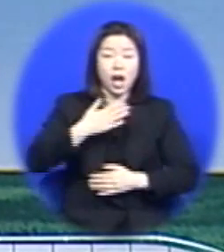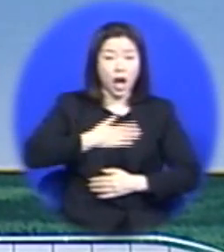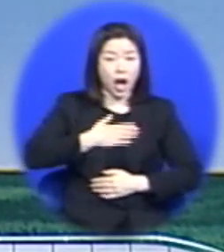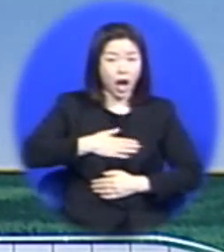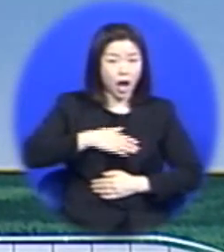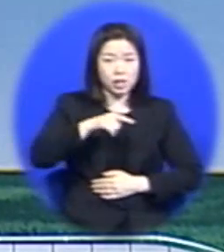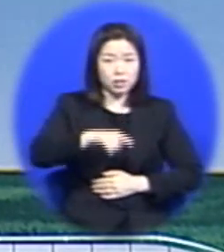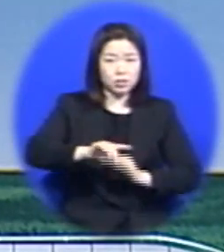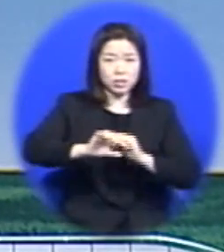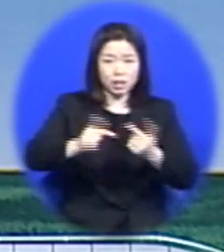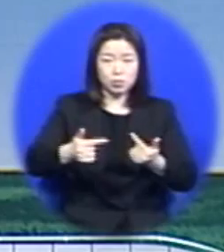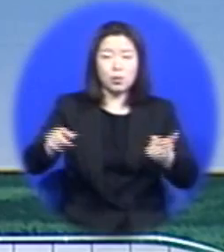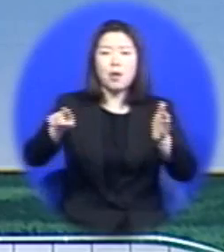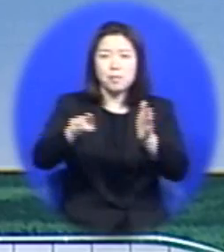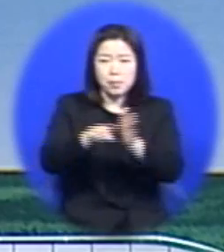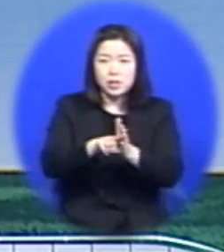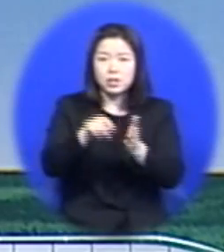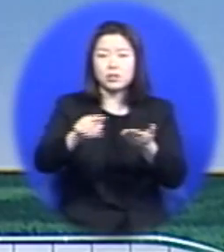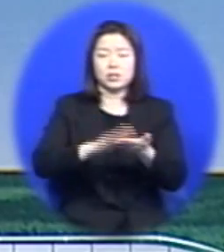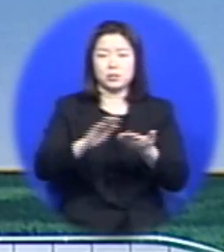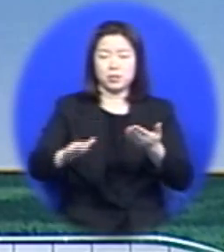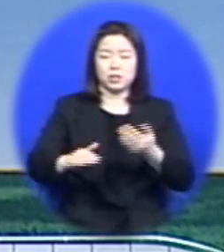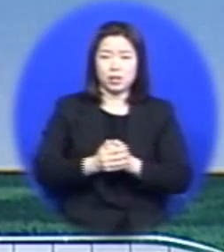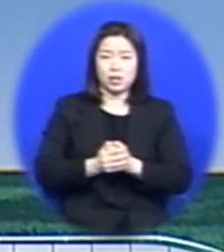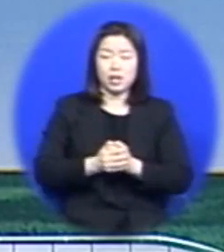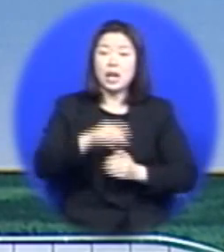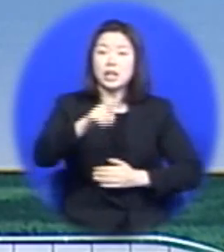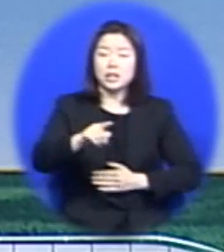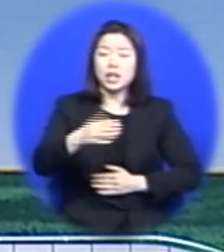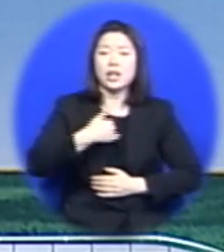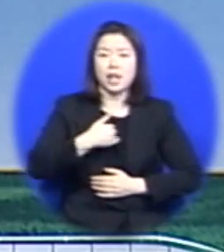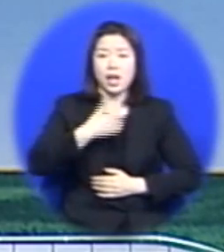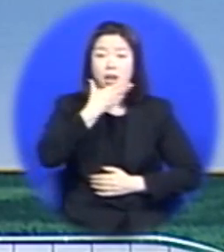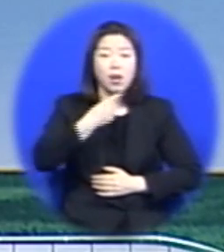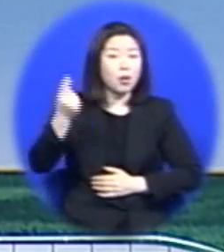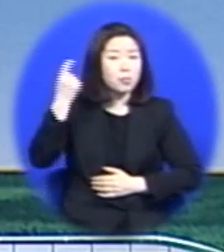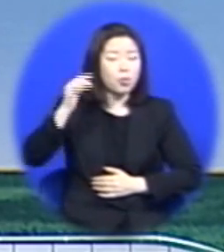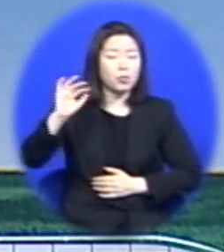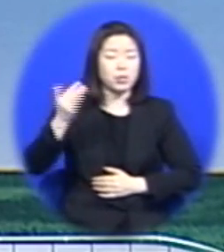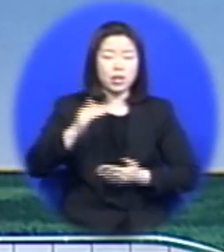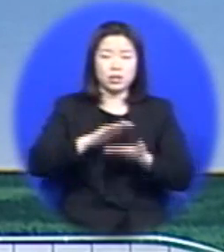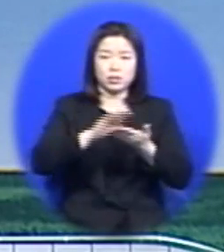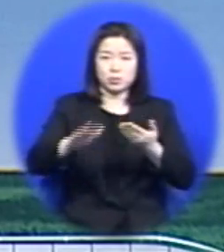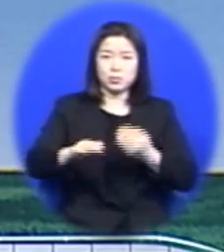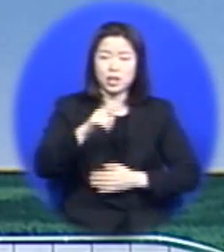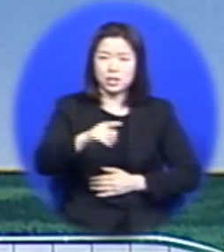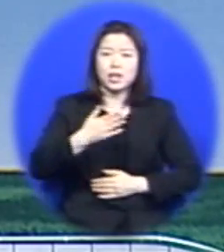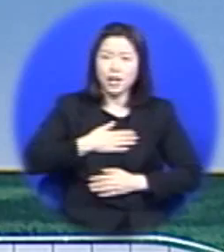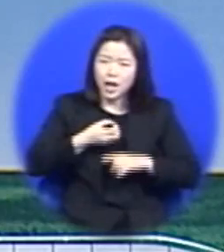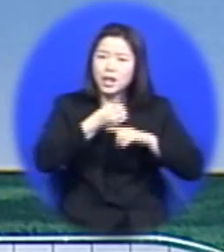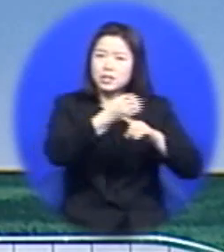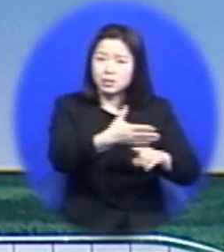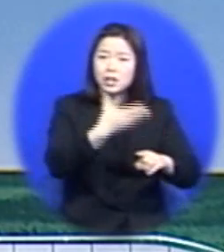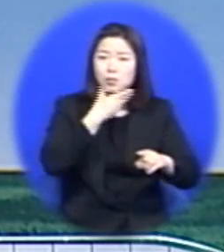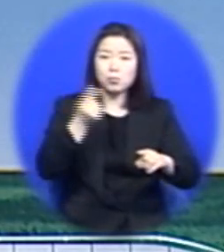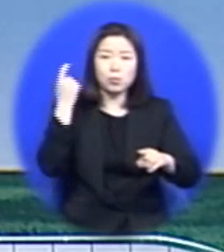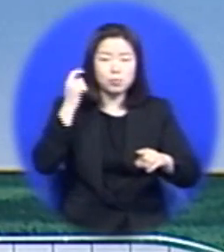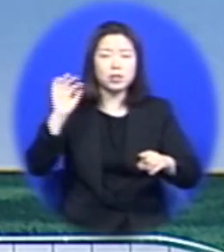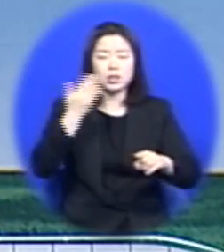아니고 믿는 거예요. 그게 바로 이제 나의 복음이 되는 겁니다. 그게 내가 전하는 복음인